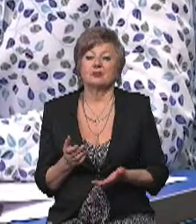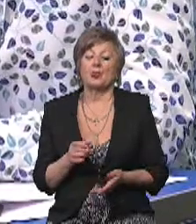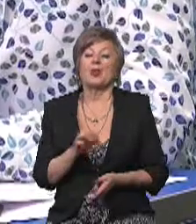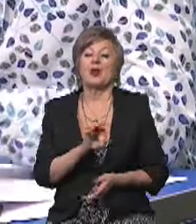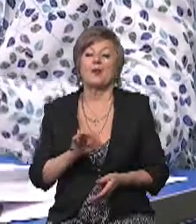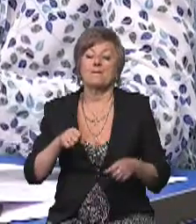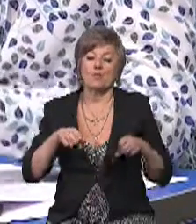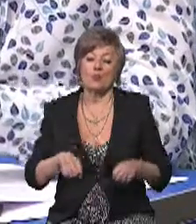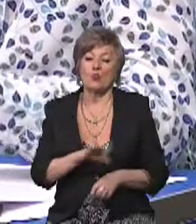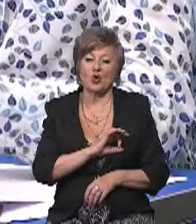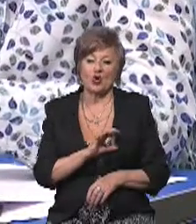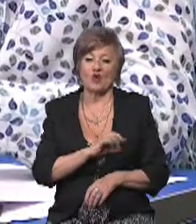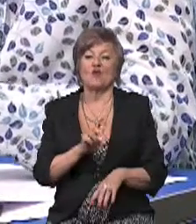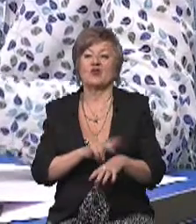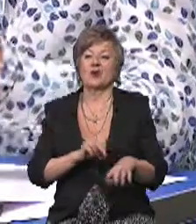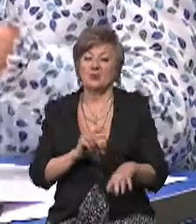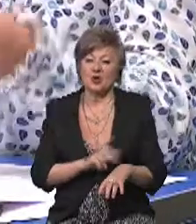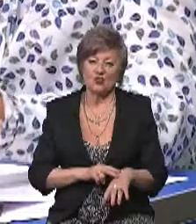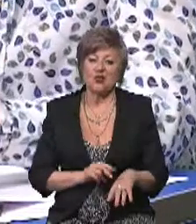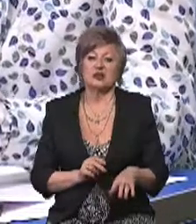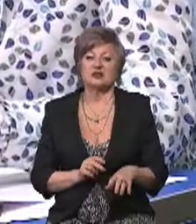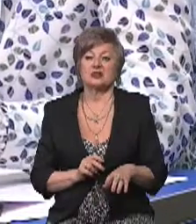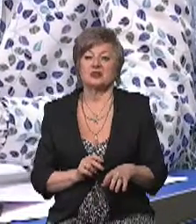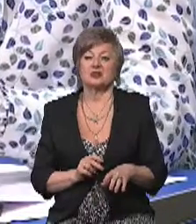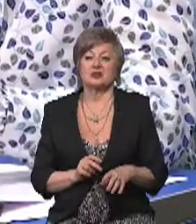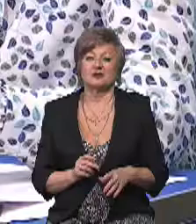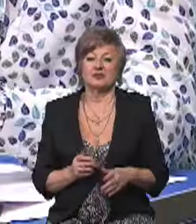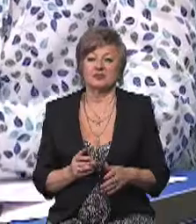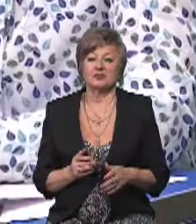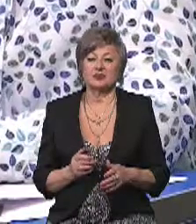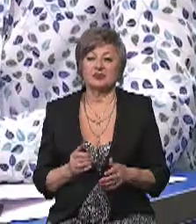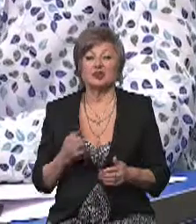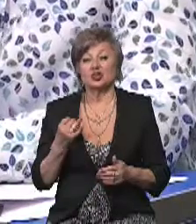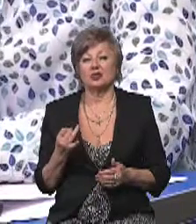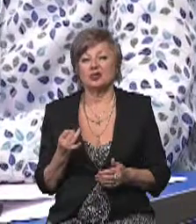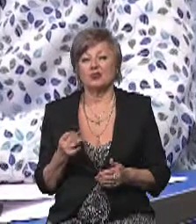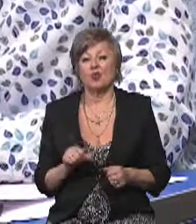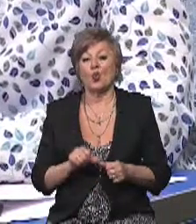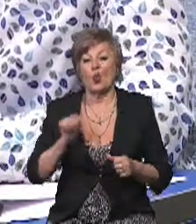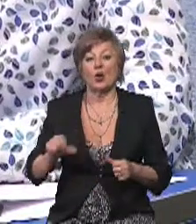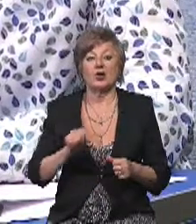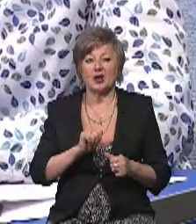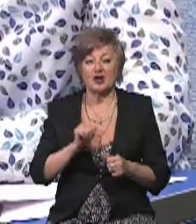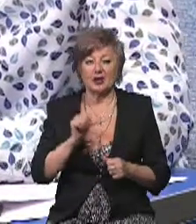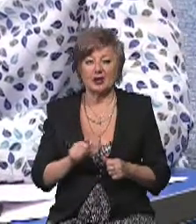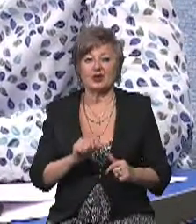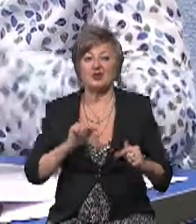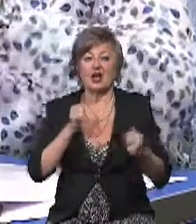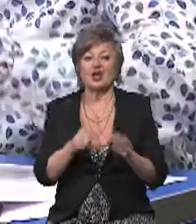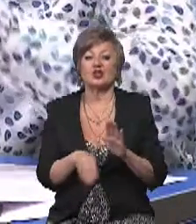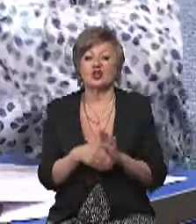Правова схема, силовий блок, НАТО, ЄС, ось ці. І окремо, давайте виділимо,